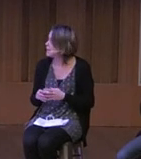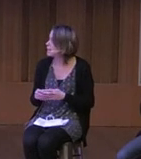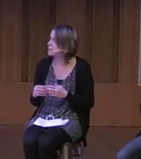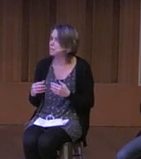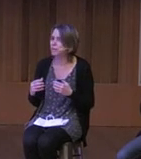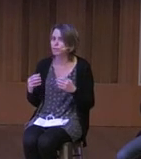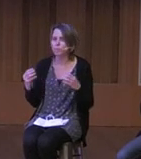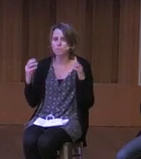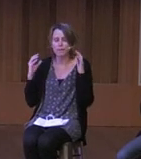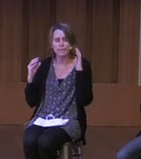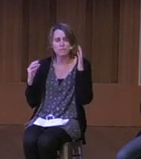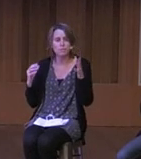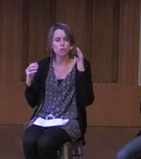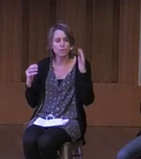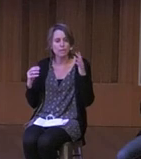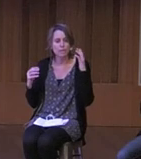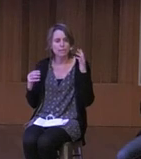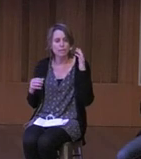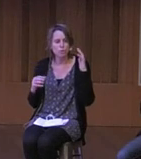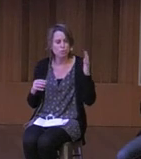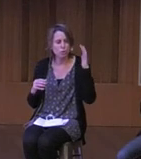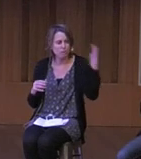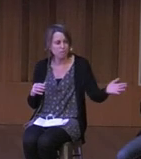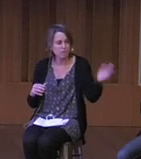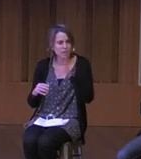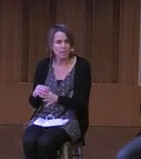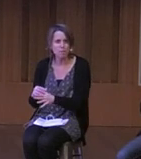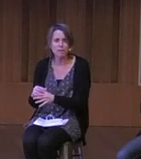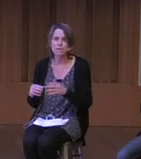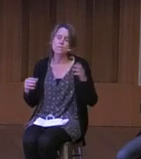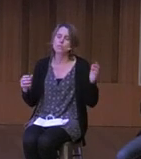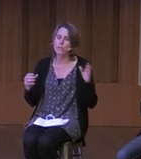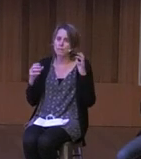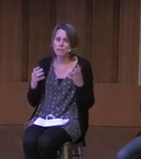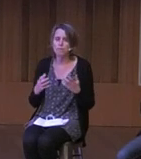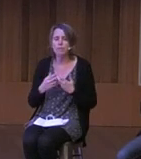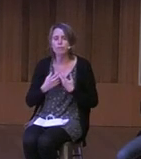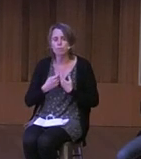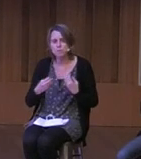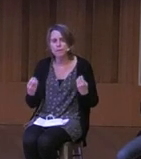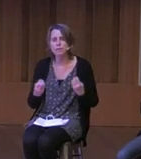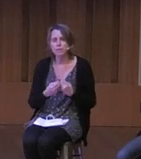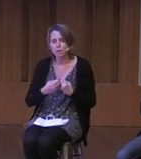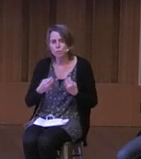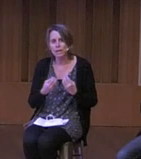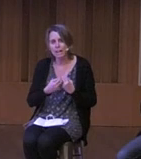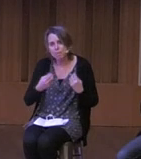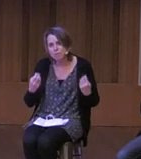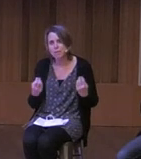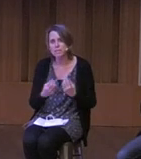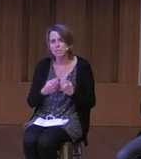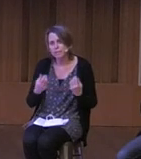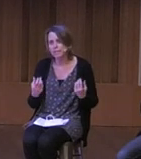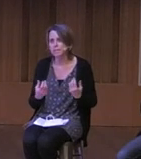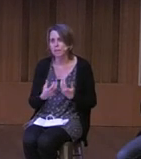sobretot era que el tramvia formés part d'aquesta visió de que, no és com el tramvia i la Rambla, sinó que el, tramvia formés part d'un